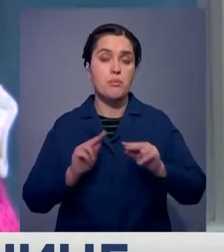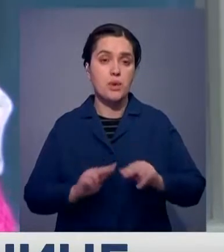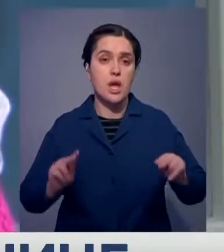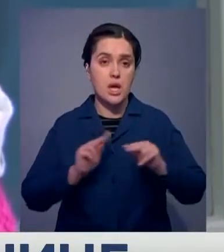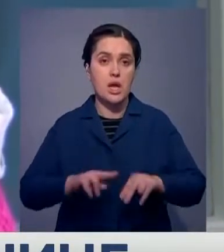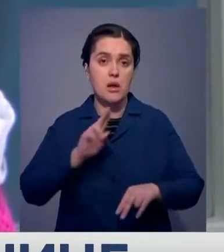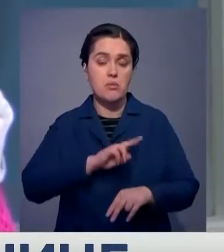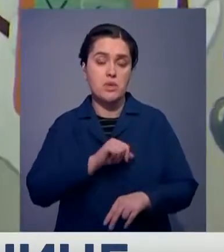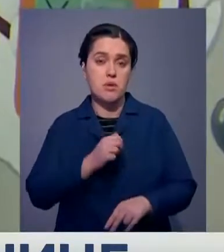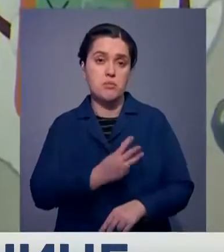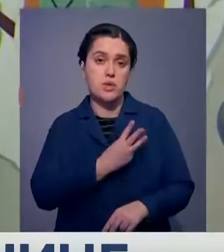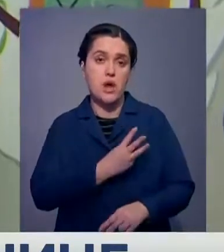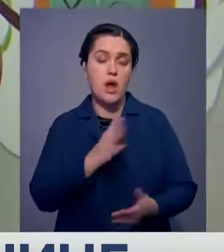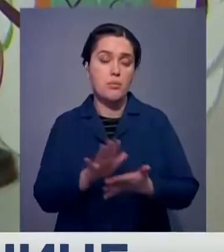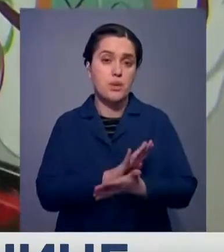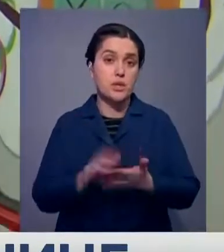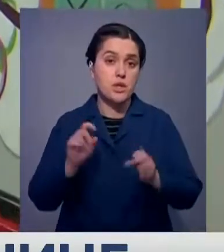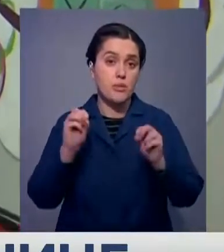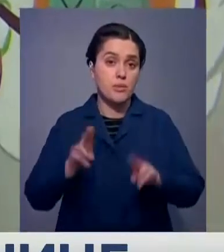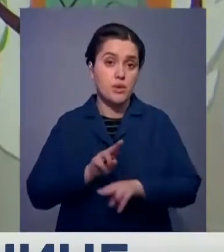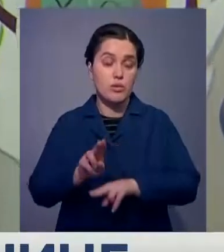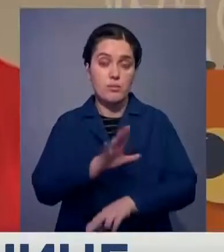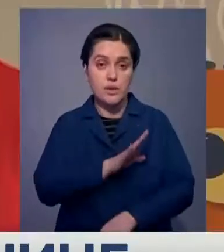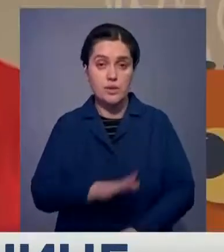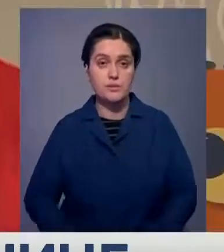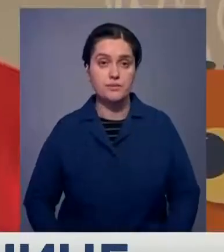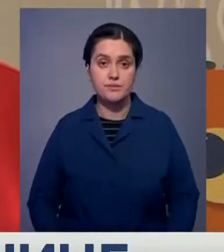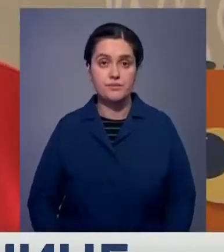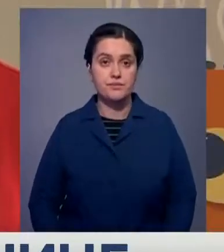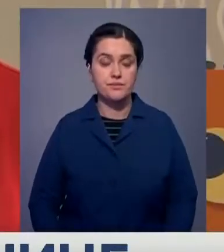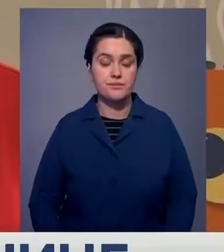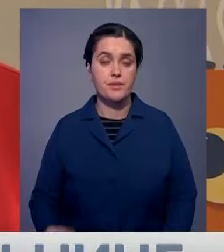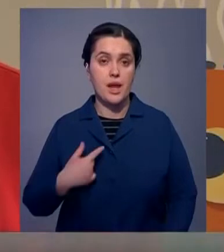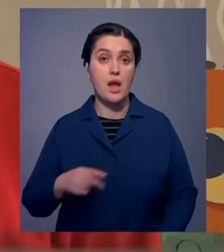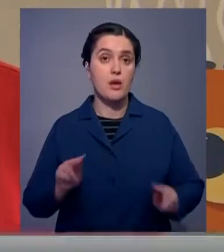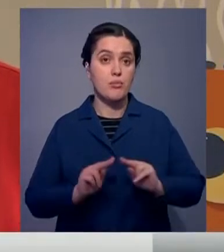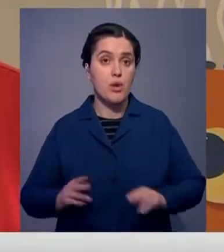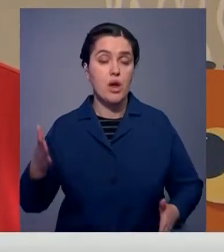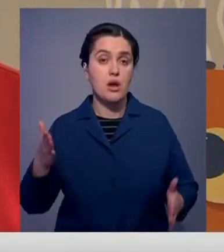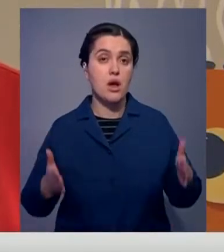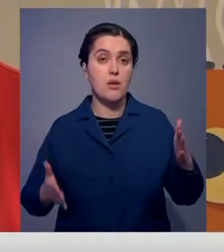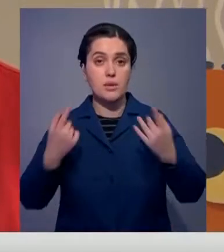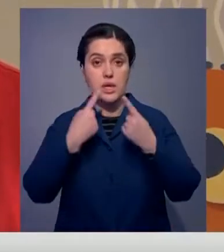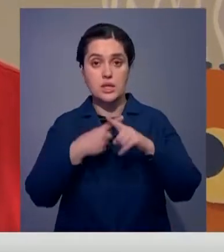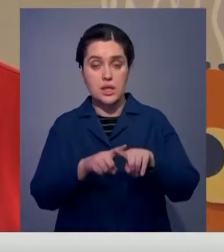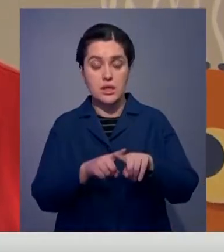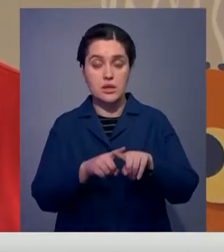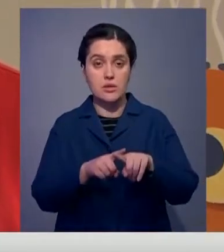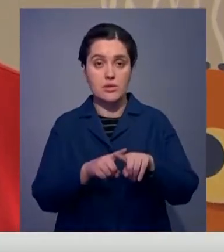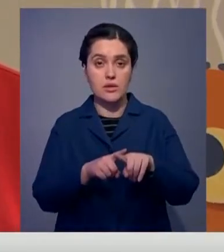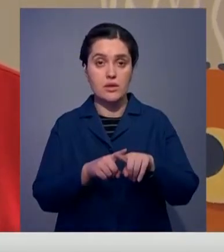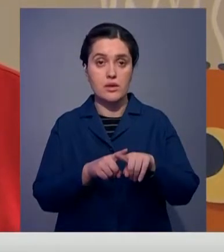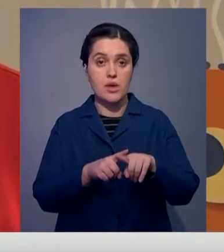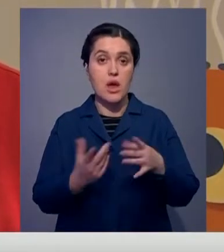на добровольных началах. Все они прошли специальную подготовку. Мы здесь преподаем робототехнику. Для детей это очень важный процесс не